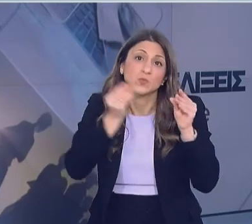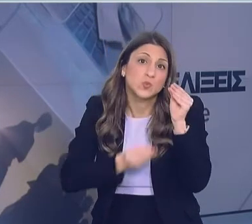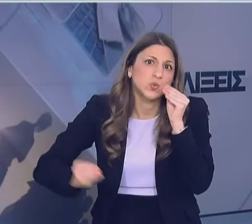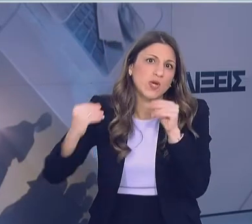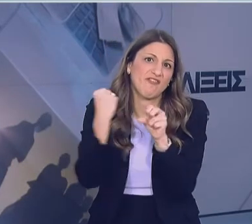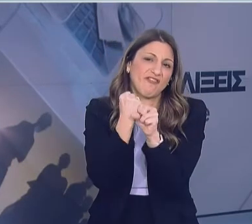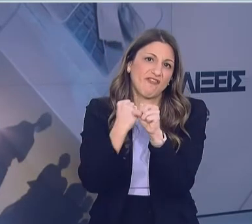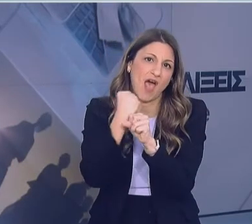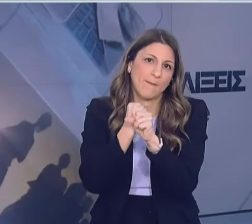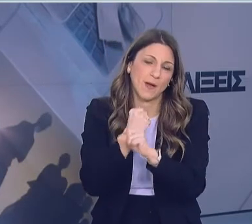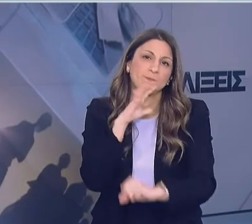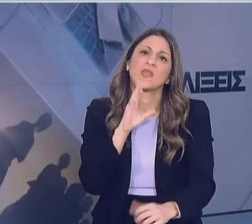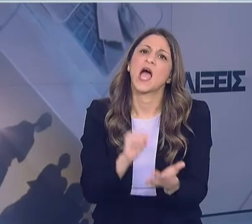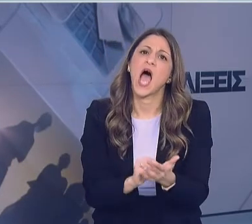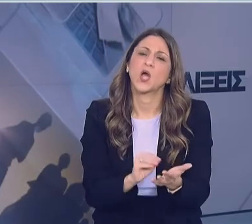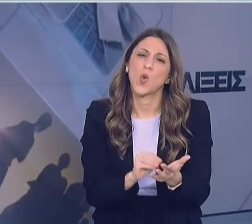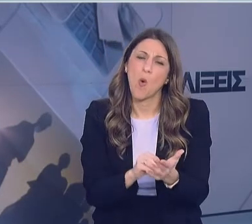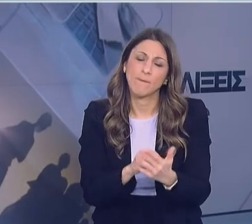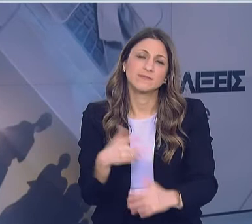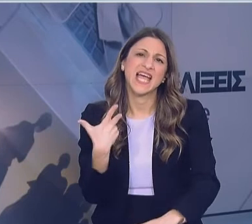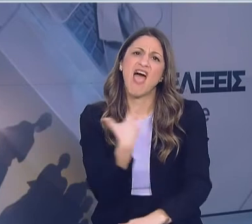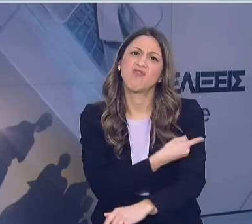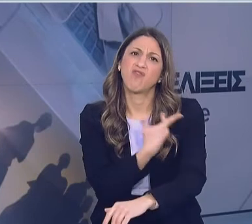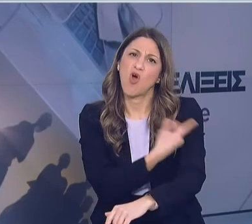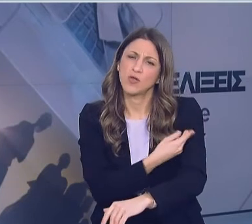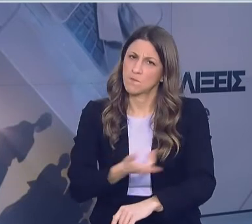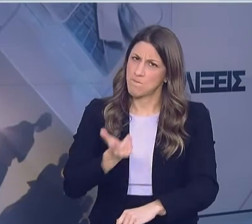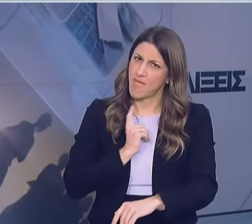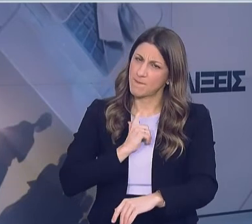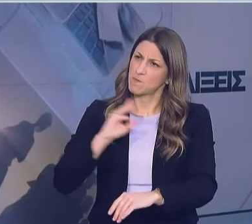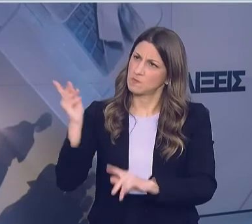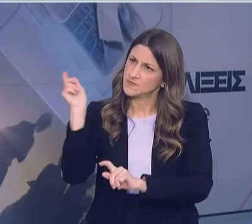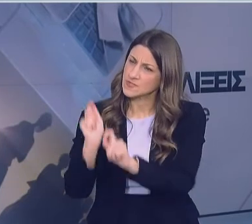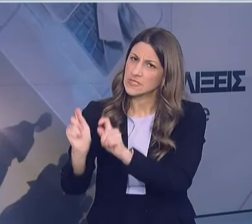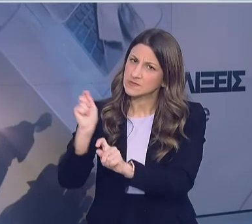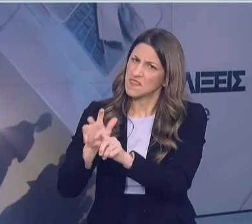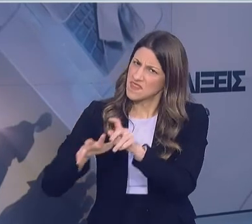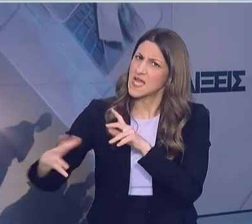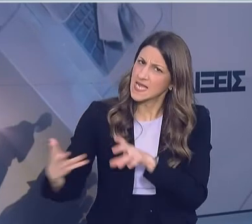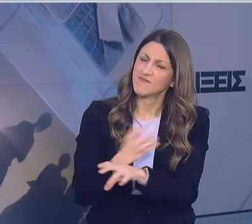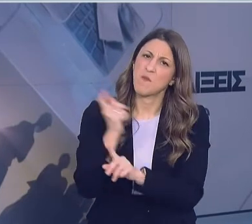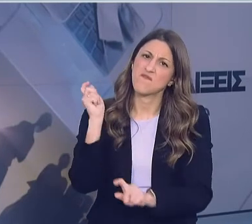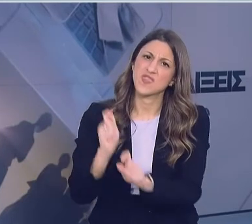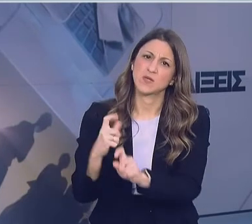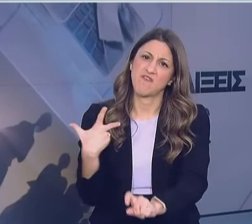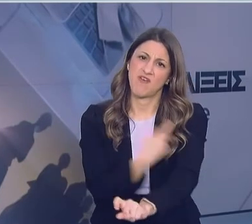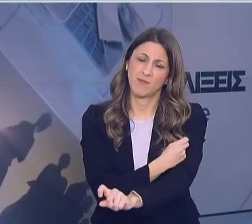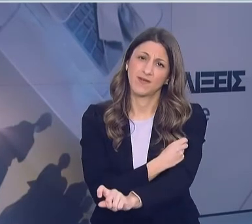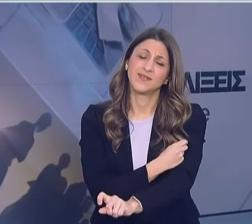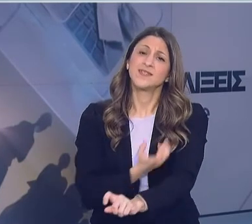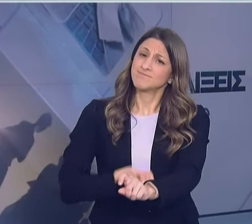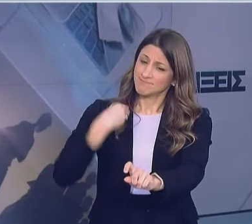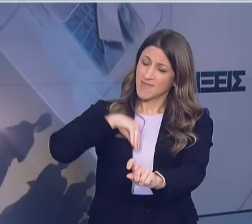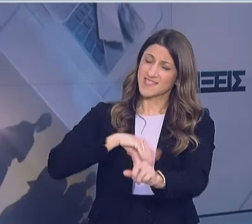μας. Το εμβόλιο θα περπατήσει αργά ή γρήγορα. Και πρέπει να έχουμε μέσα μας μια αισιοδοξία. Δεν θα μείνουμε κλειδωμένοι για πάντα